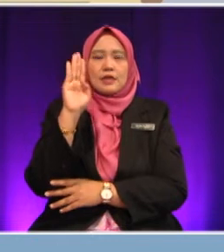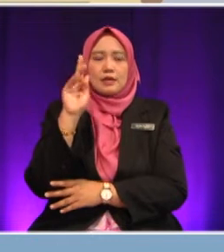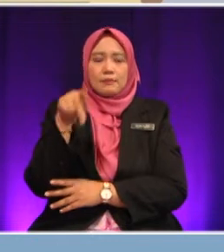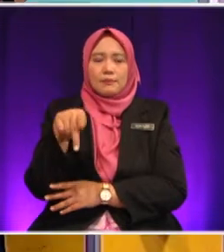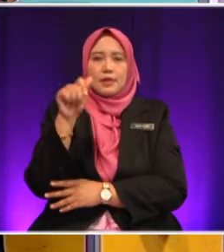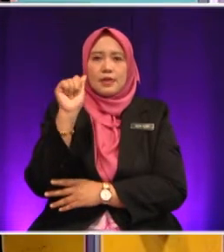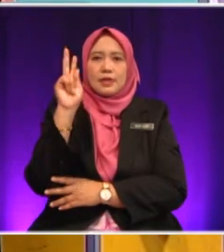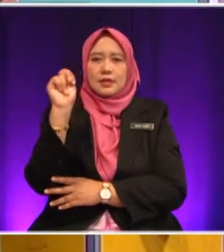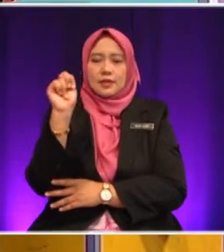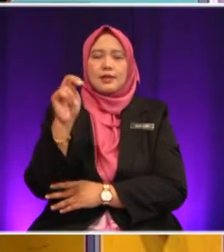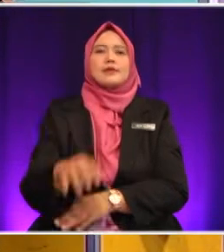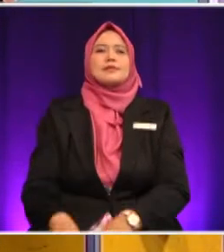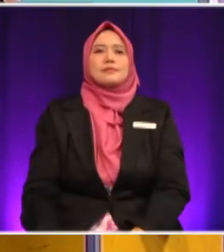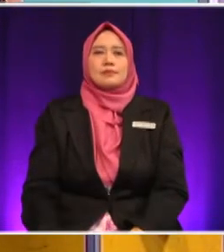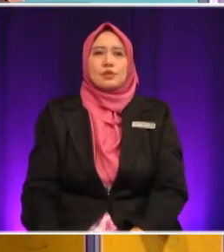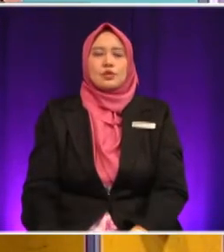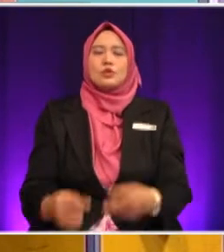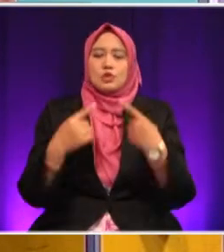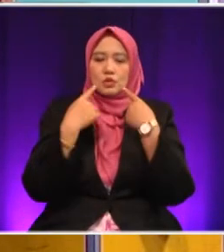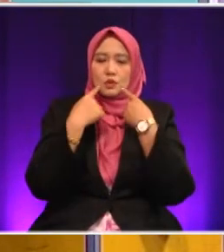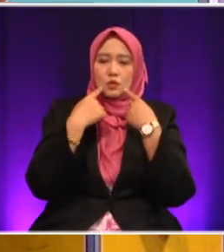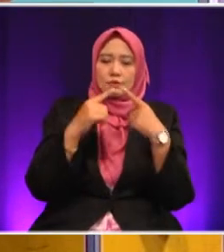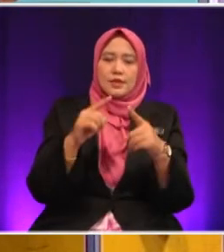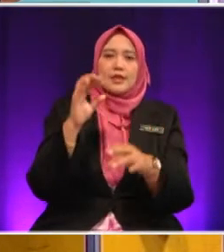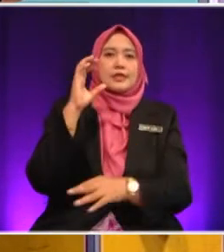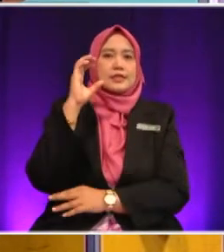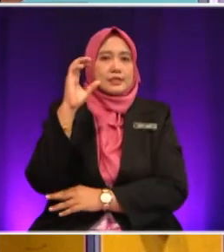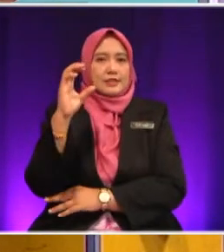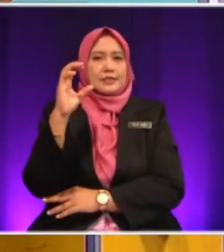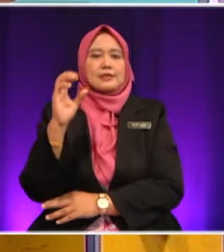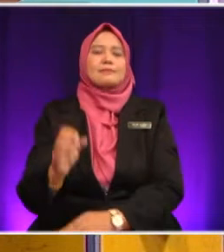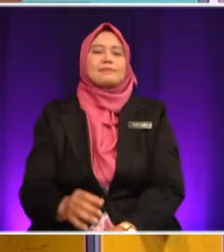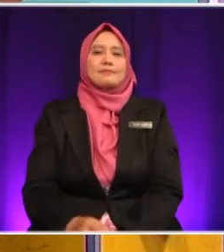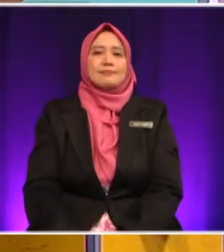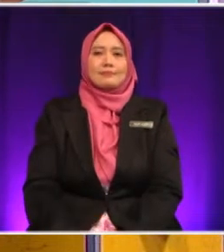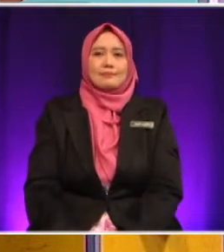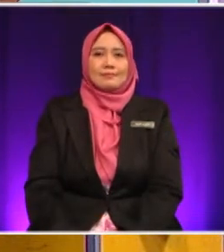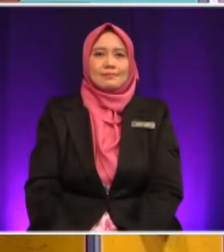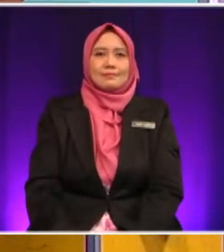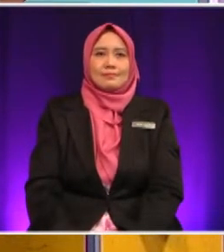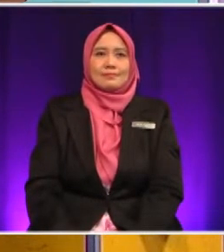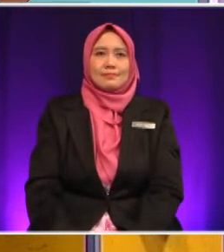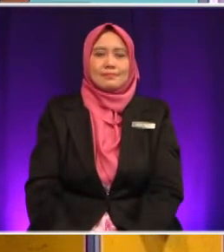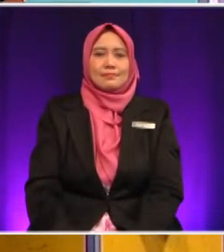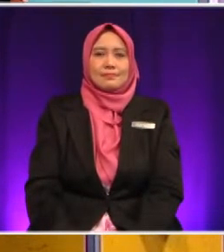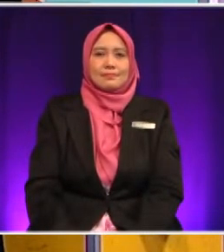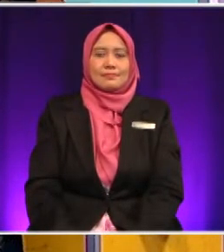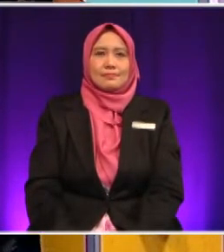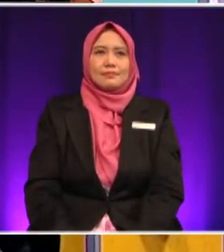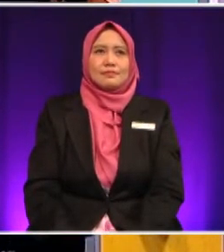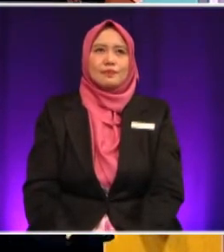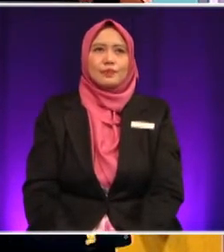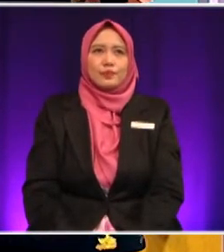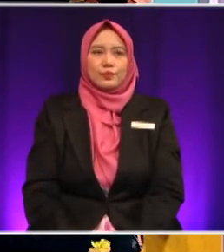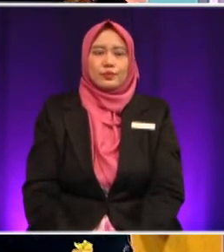membangun nama web ada yang kejawab peneliti cari komputer tapi jawaban dia pembangunan webbase prinsipil yaitu seorang